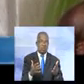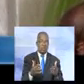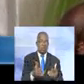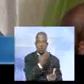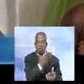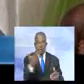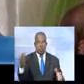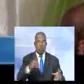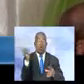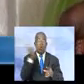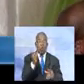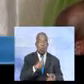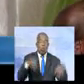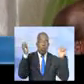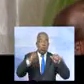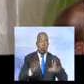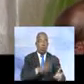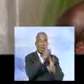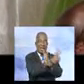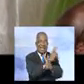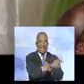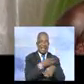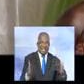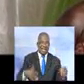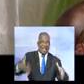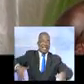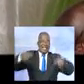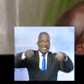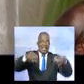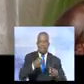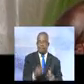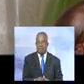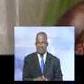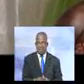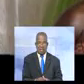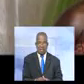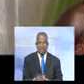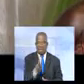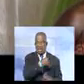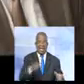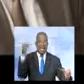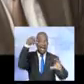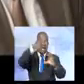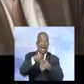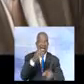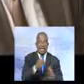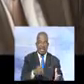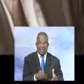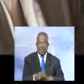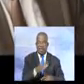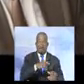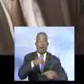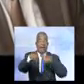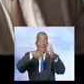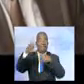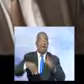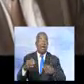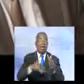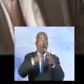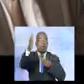pays pour que Air Côte d'Ivoire puisse desservir un grand nombre de villes. Le projet de